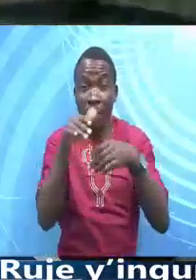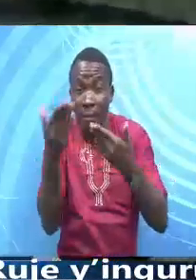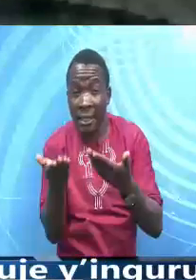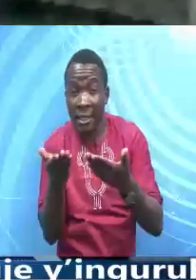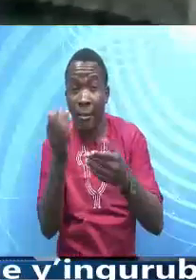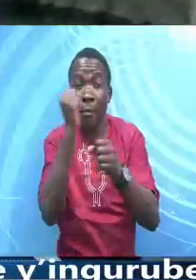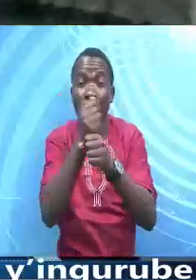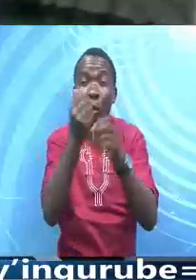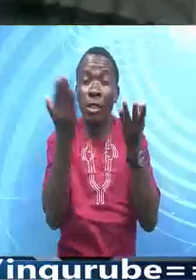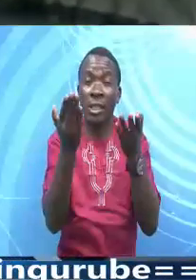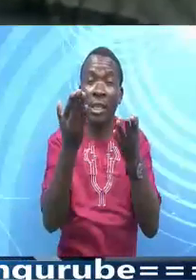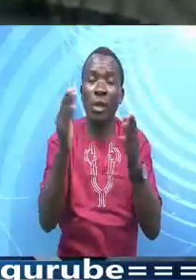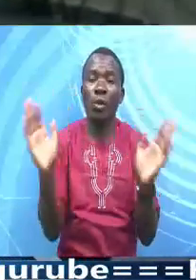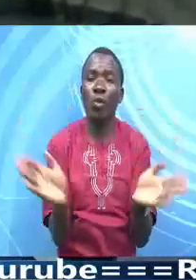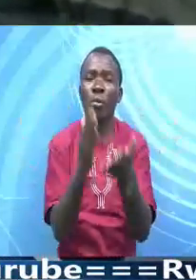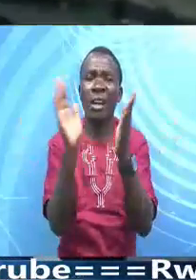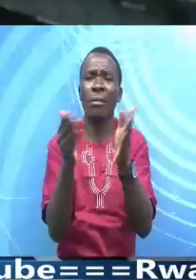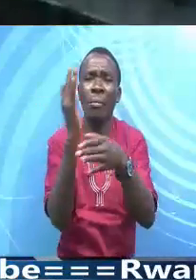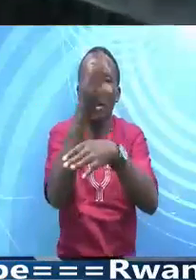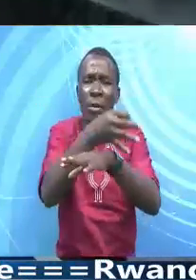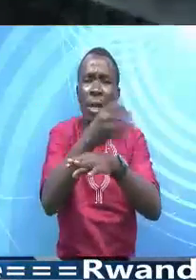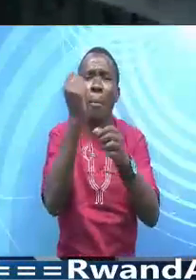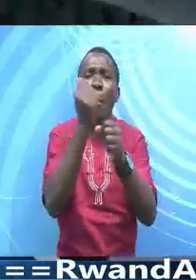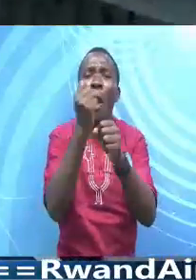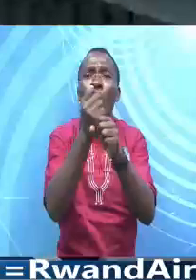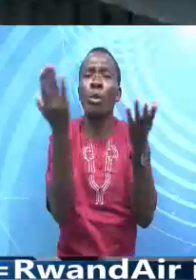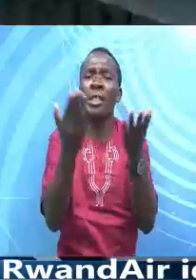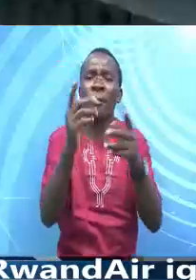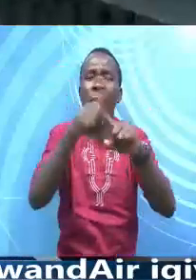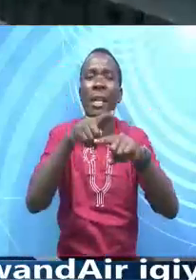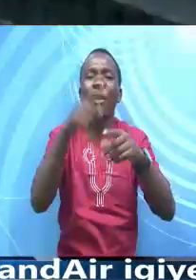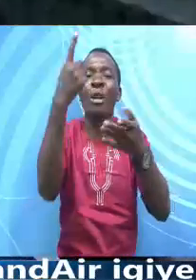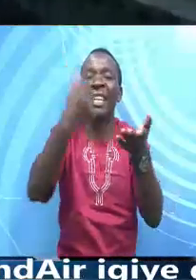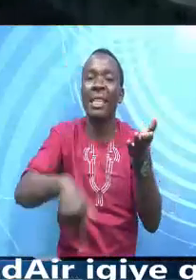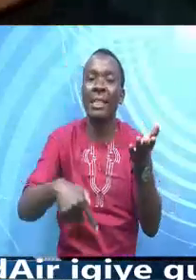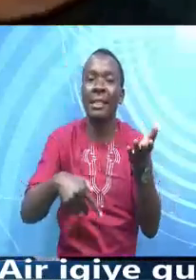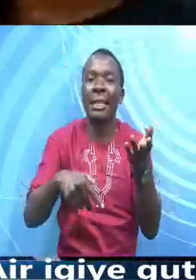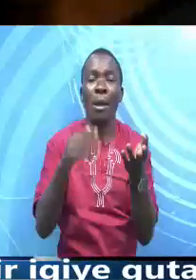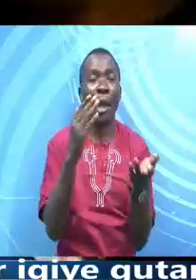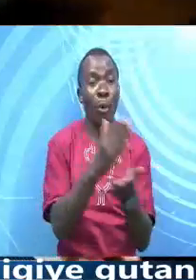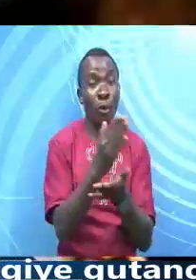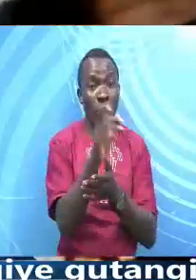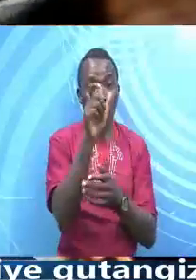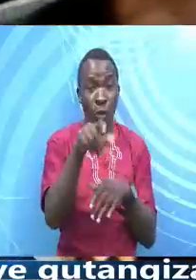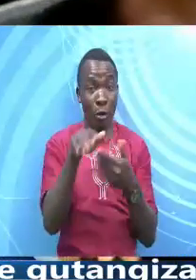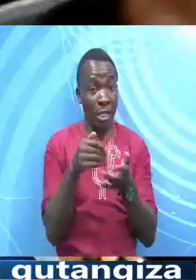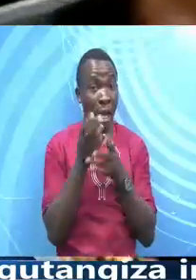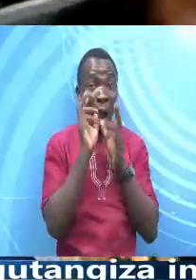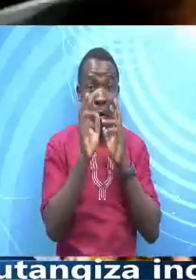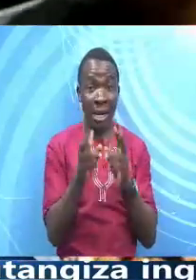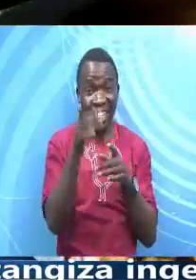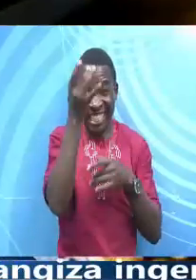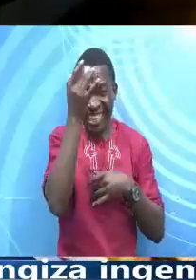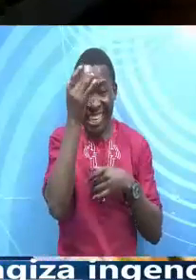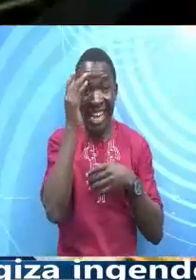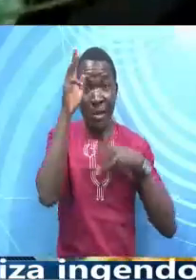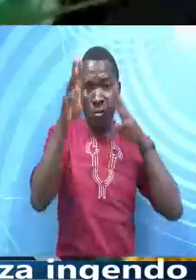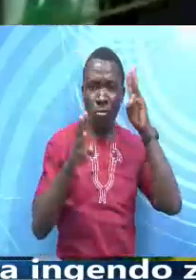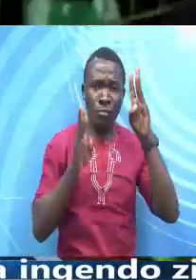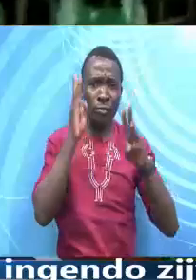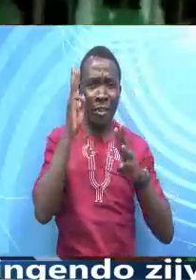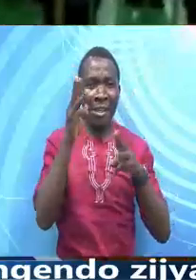ubukangurambaga burenze niki byatewe niki mu by'ukuri buri wese abona ko icyo cyorezo gihangayikishije